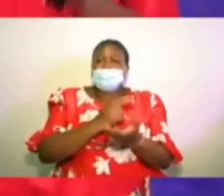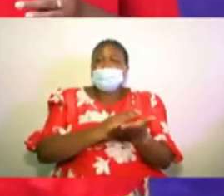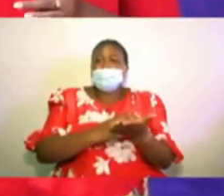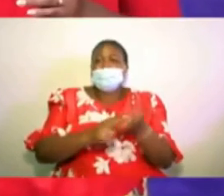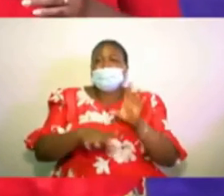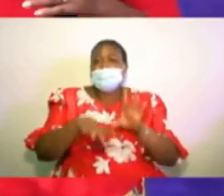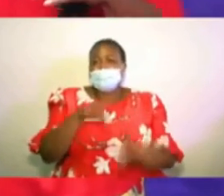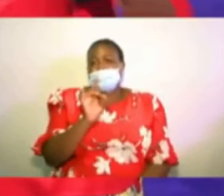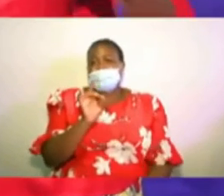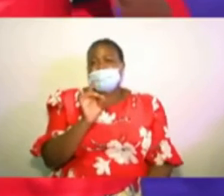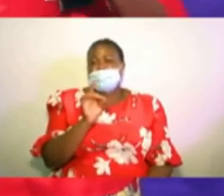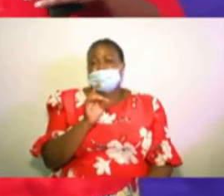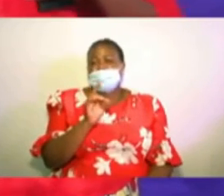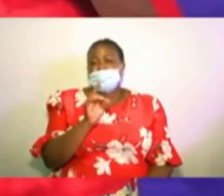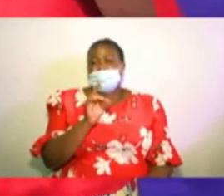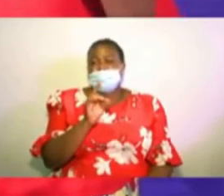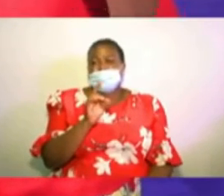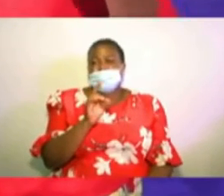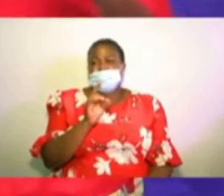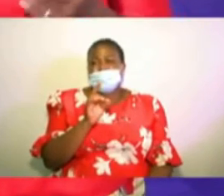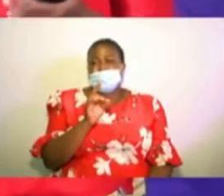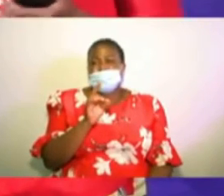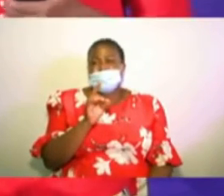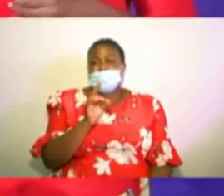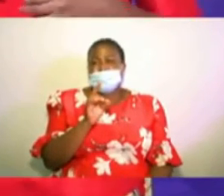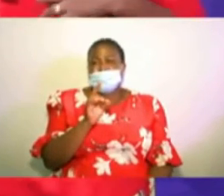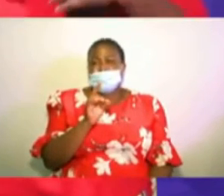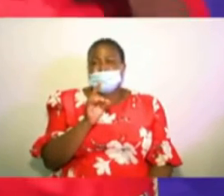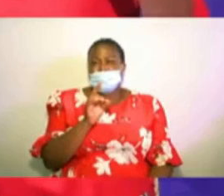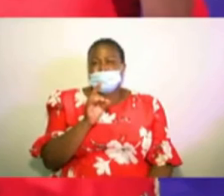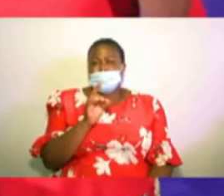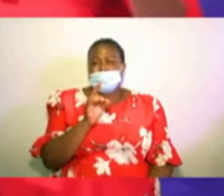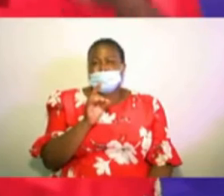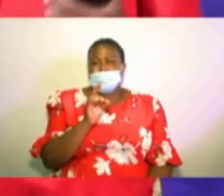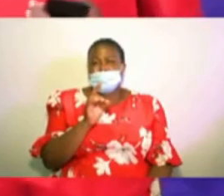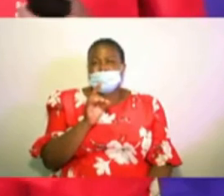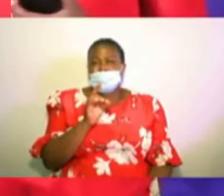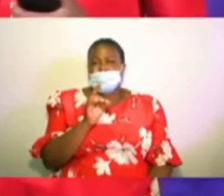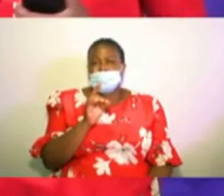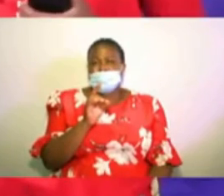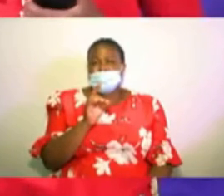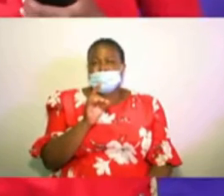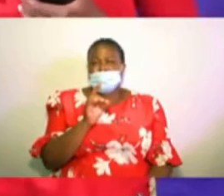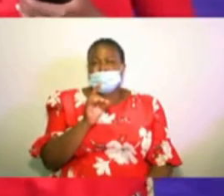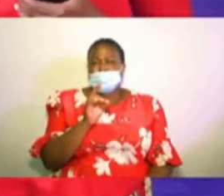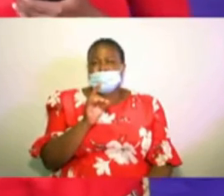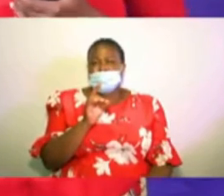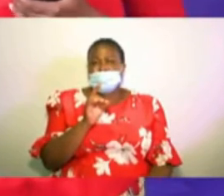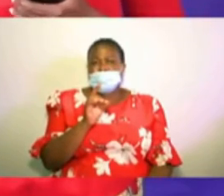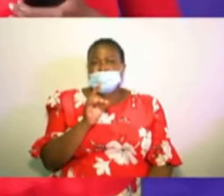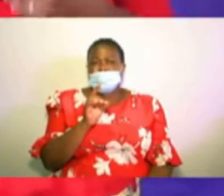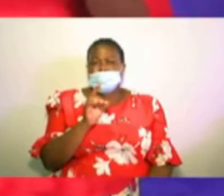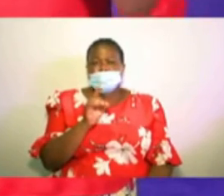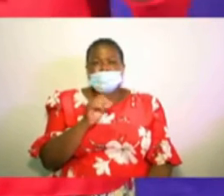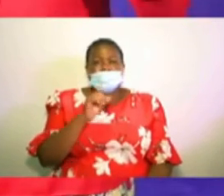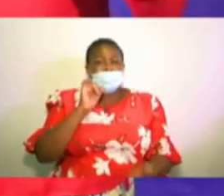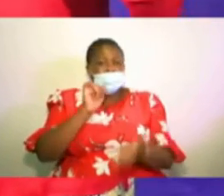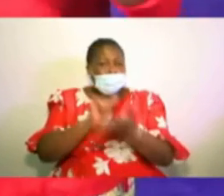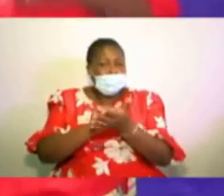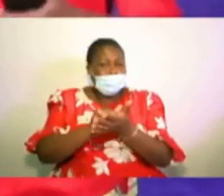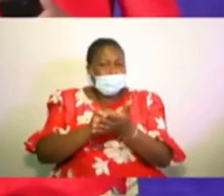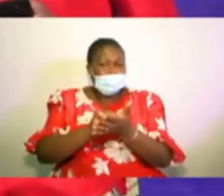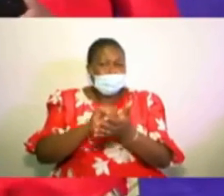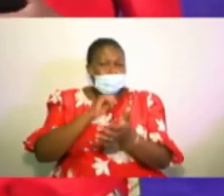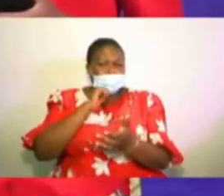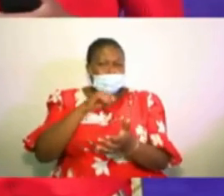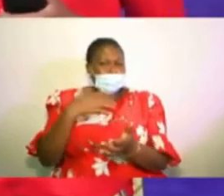ce moment que les disciples ont reçu le Saint-Esprit et ont été nés de nouveau. But that was not all. Mais on ne